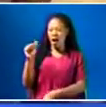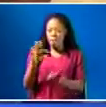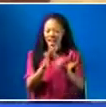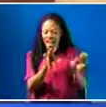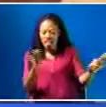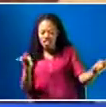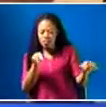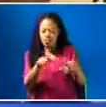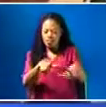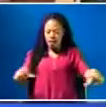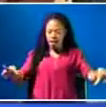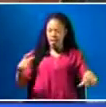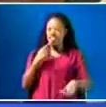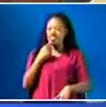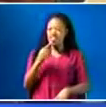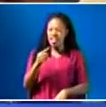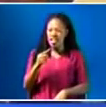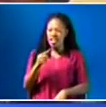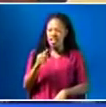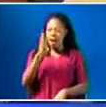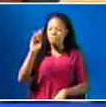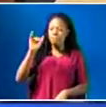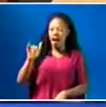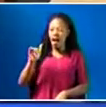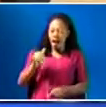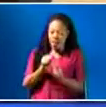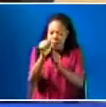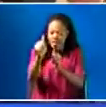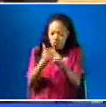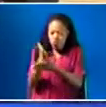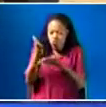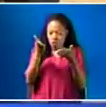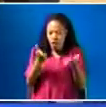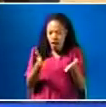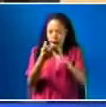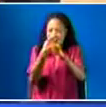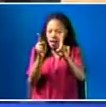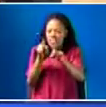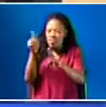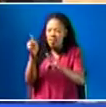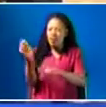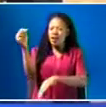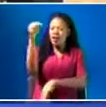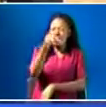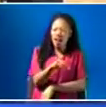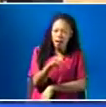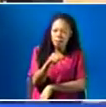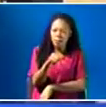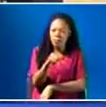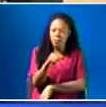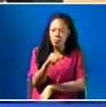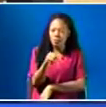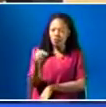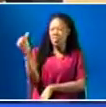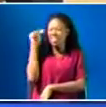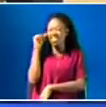mashamba, wakasema bypass itapitia hapa. Lakini wamekuja na triki iko kama